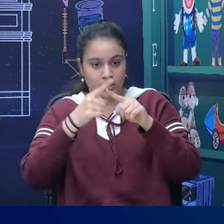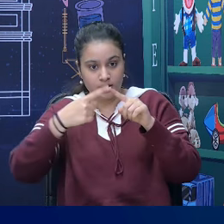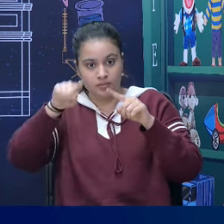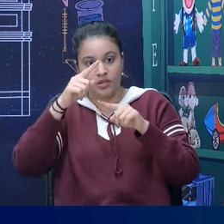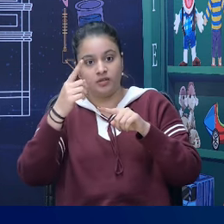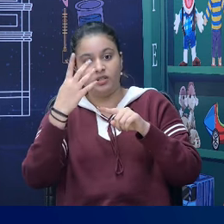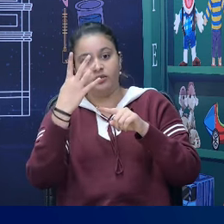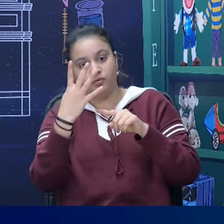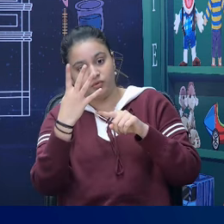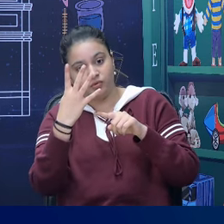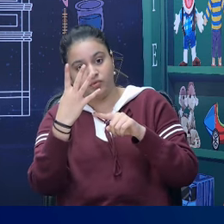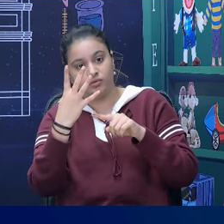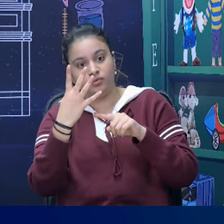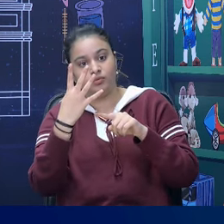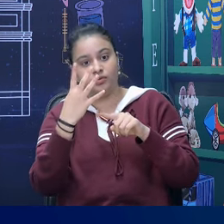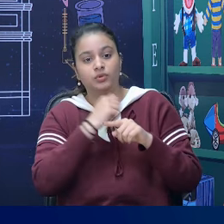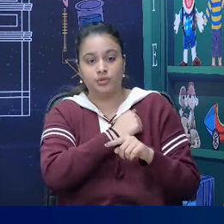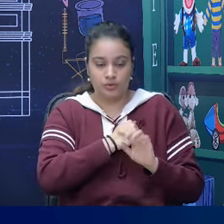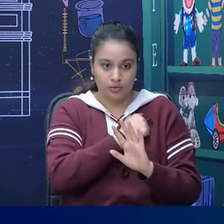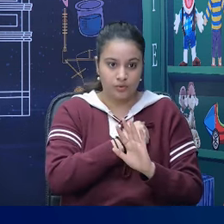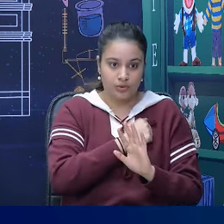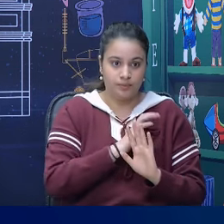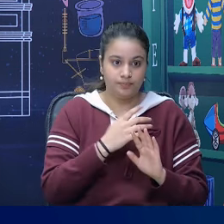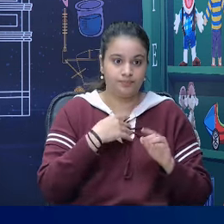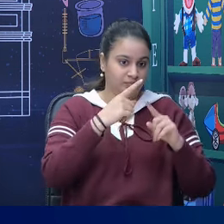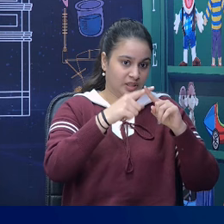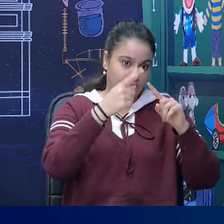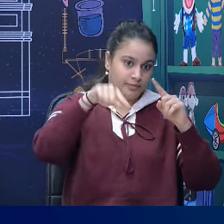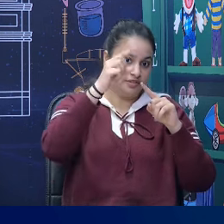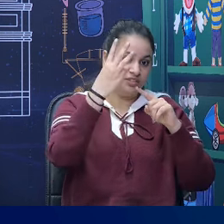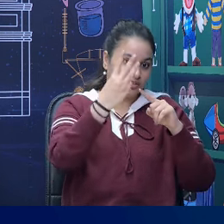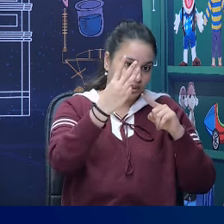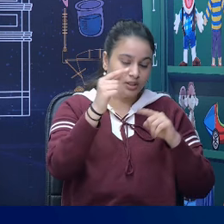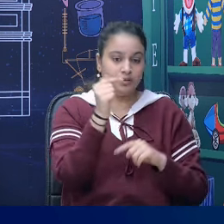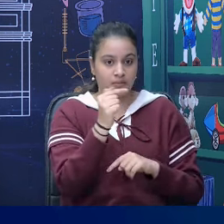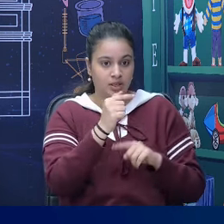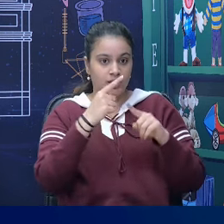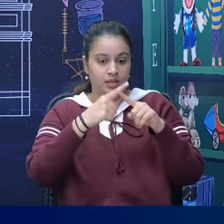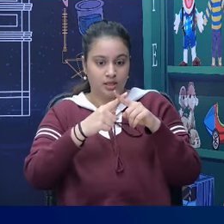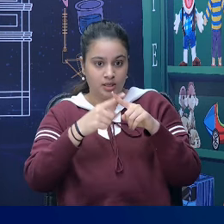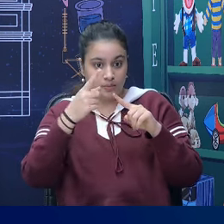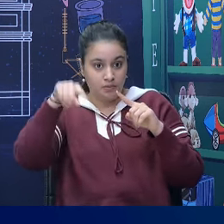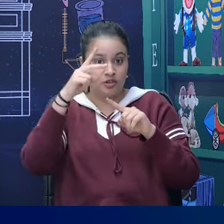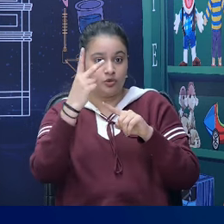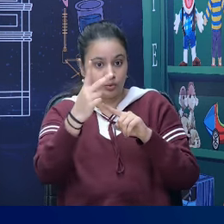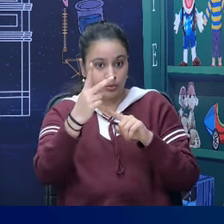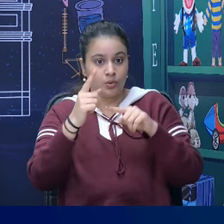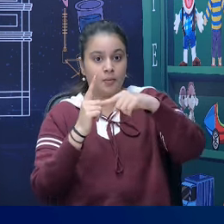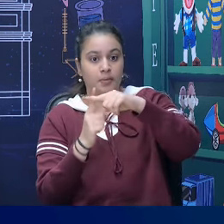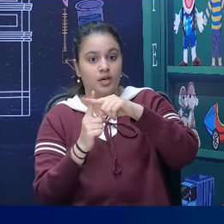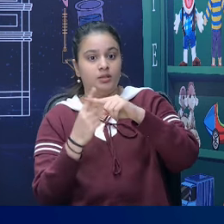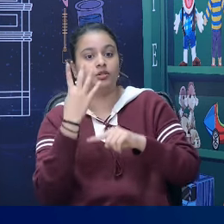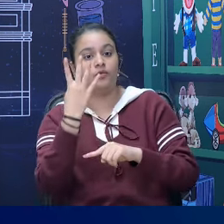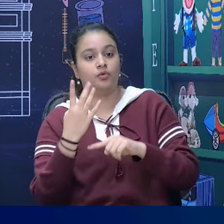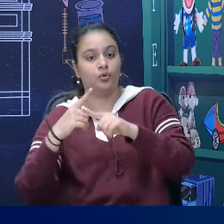च जमा सॉरी एक् एक्स की पावर ती घटा एक्स की पावर दो ज